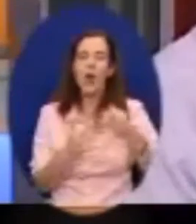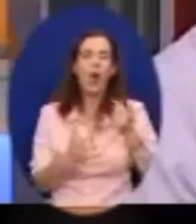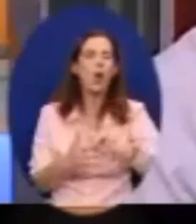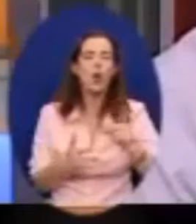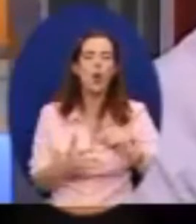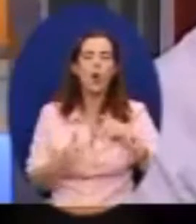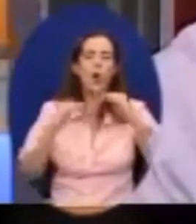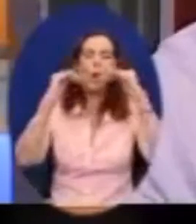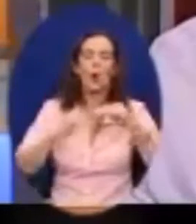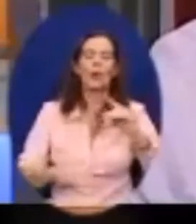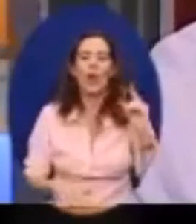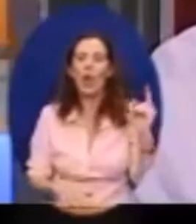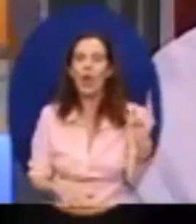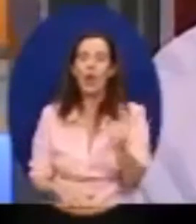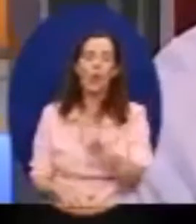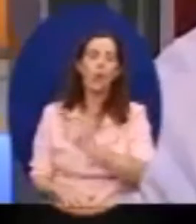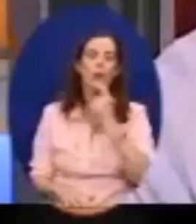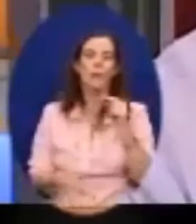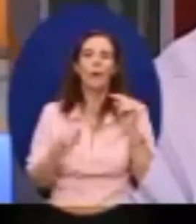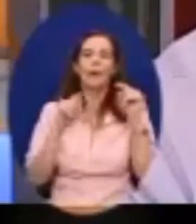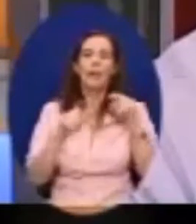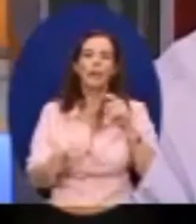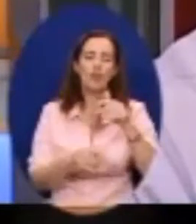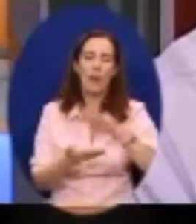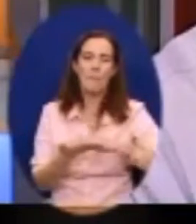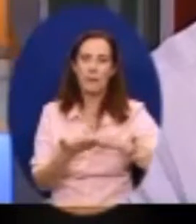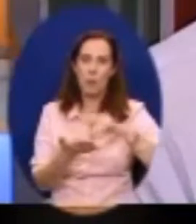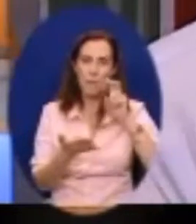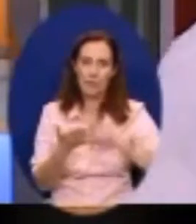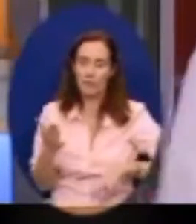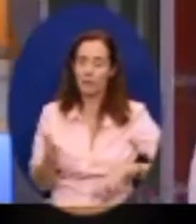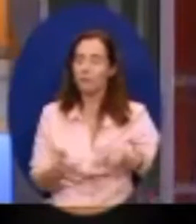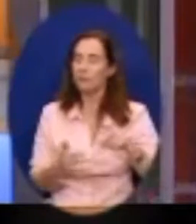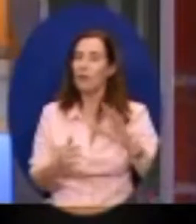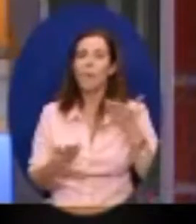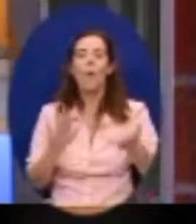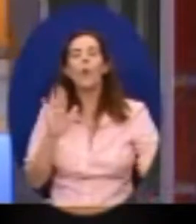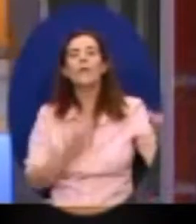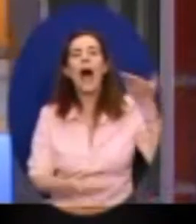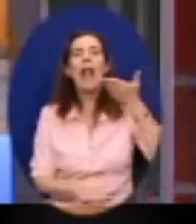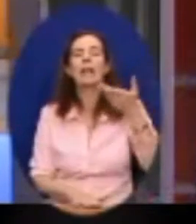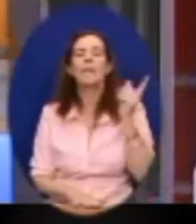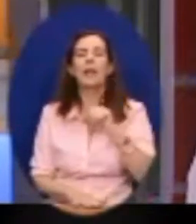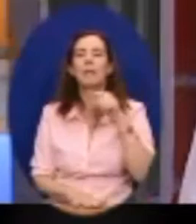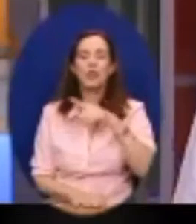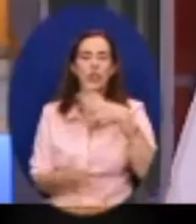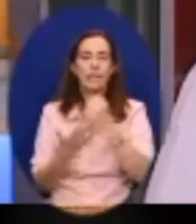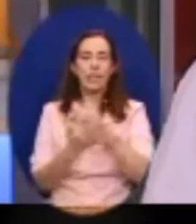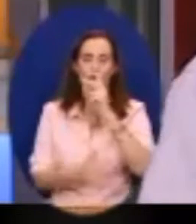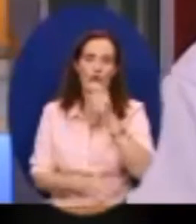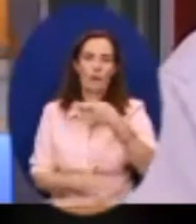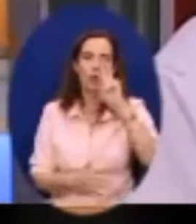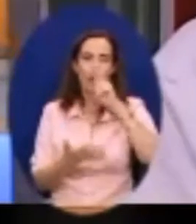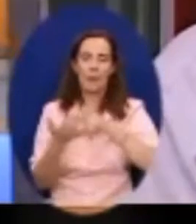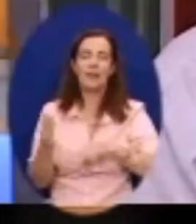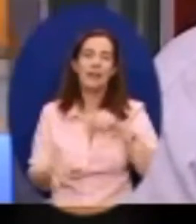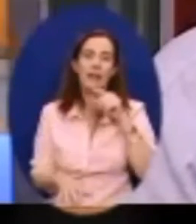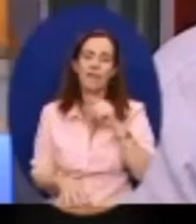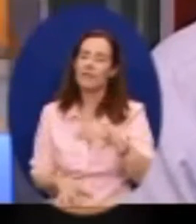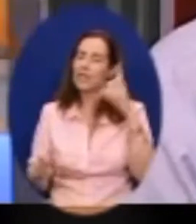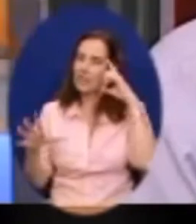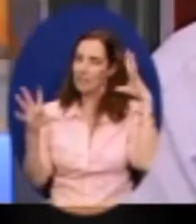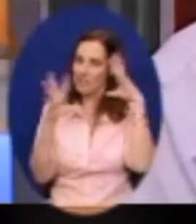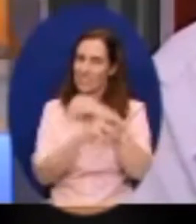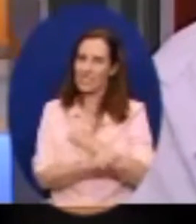להוריד לכולם, שנגיע אולי כולנו לשלם מינימום מס, אלא בואו נעלה למישהו שהצליח יותר. וזאת